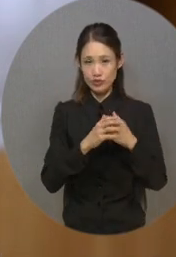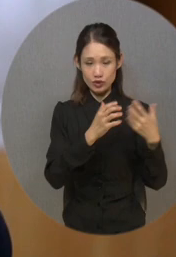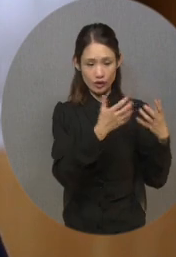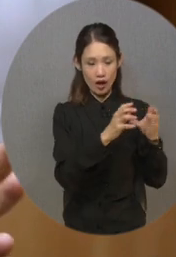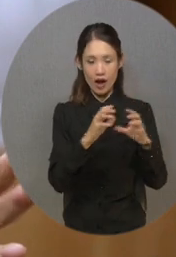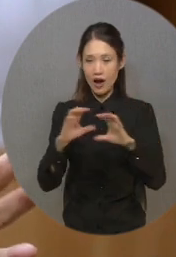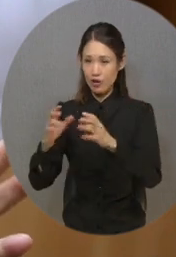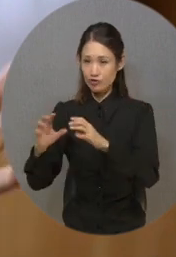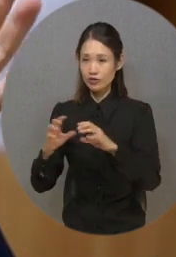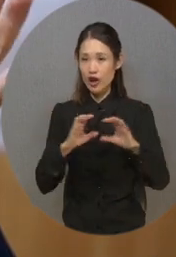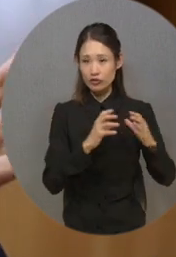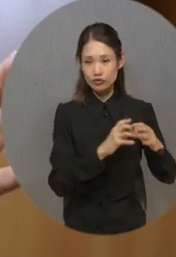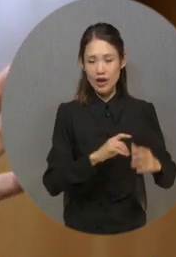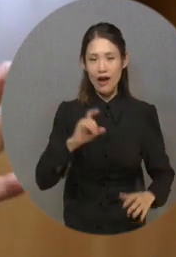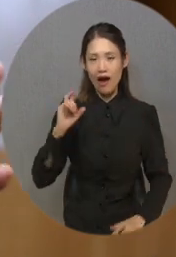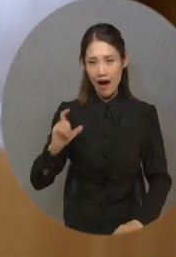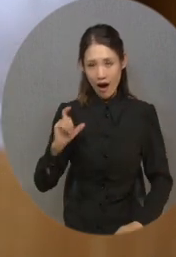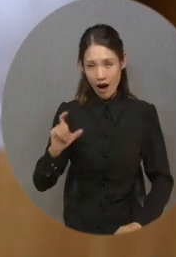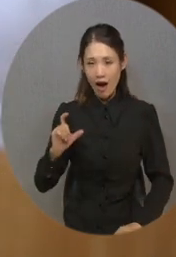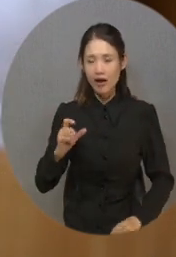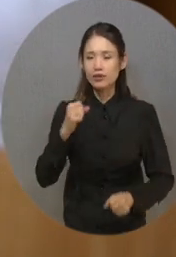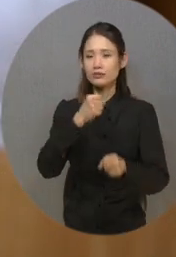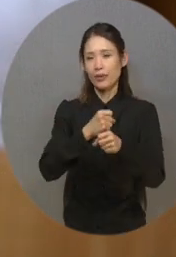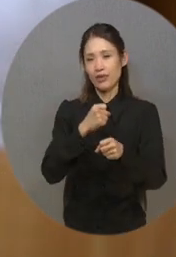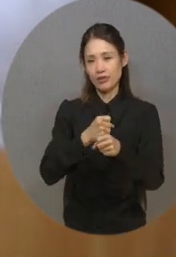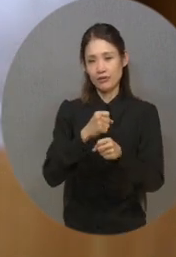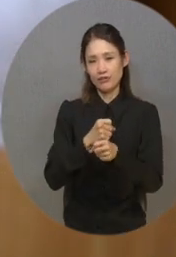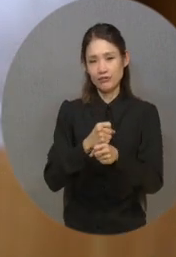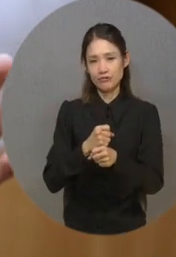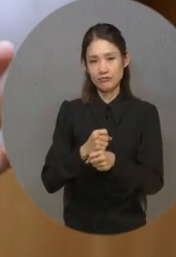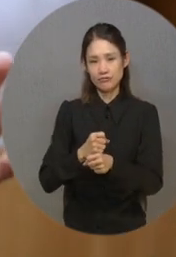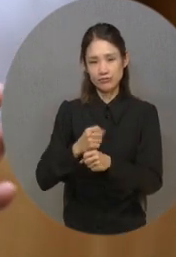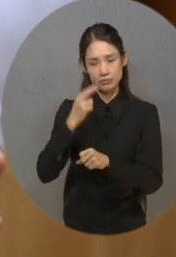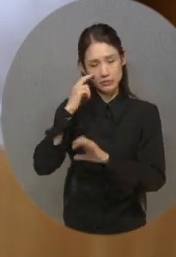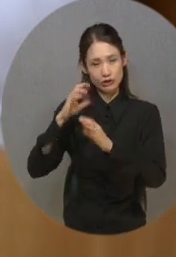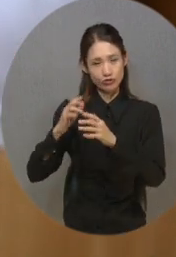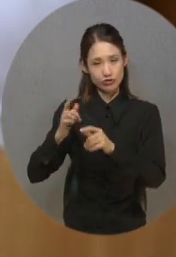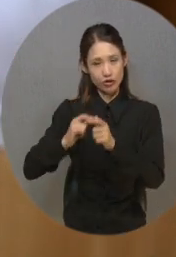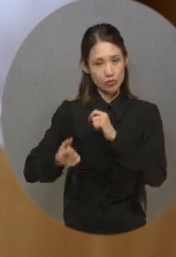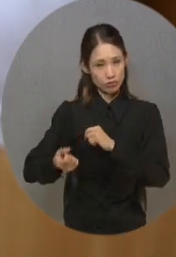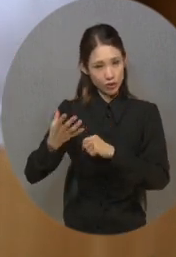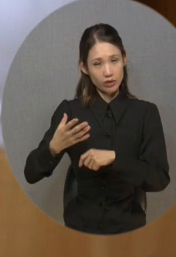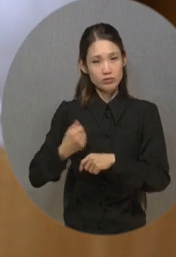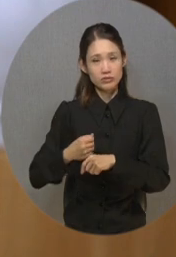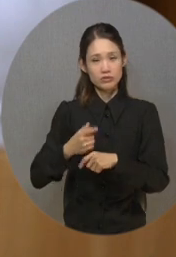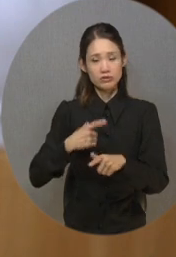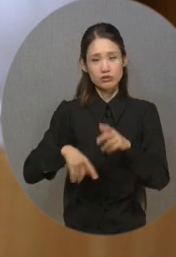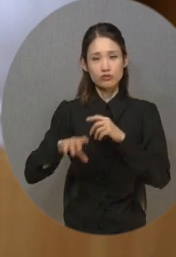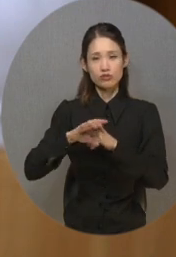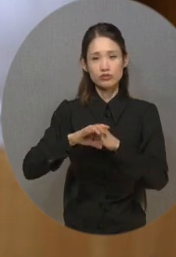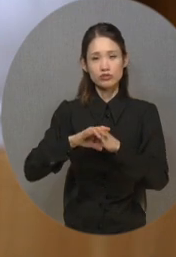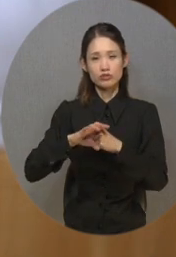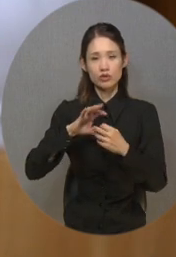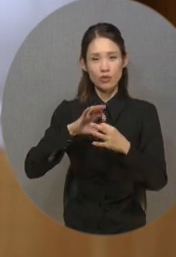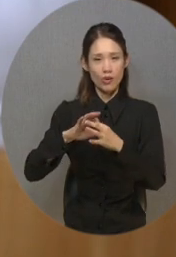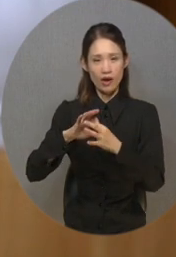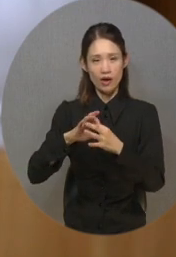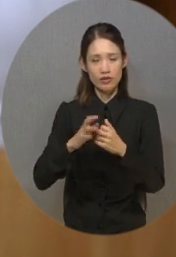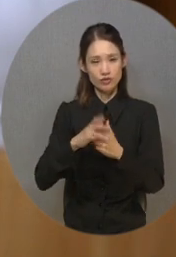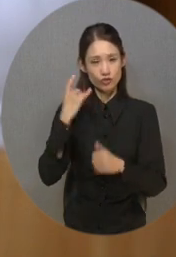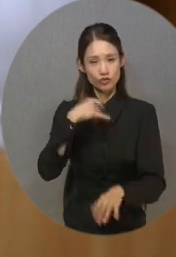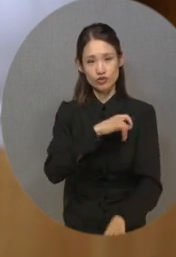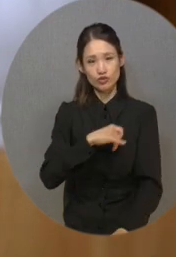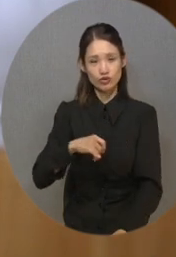지금 미국이 그래도 우월적인 그 파워를 갖고 있습니다만 어쨌든 국제 역학 관계상 보면은 그